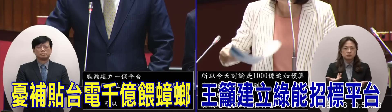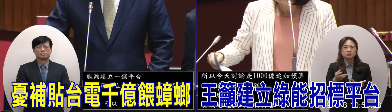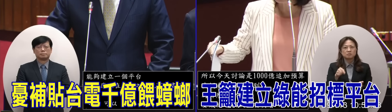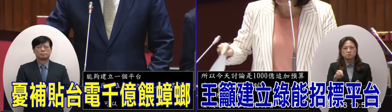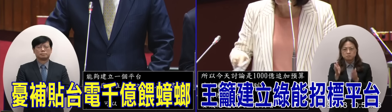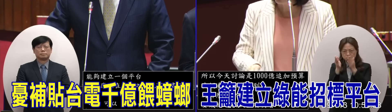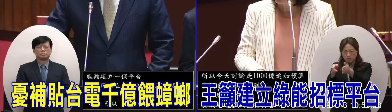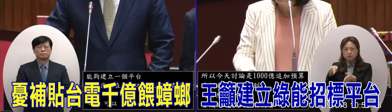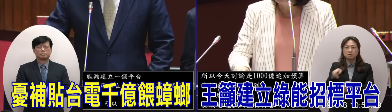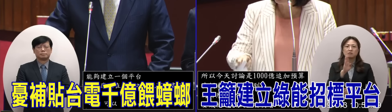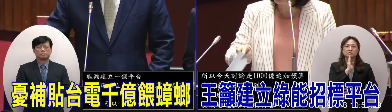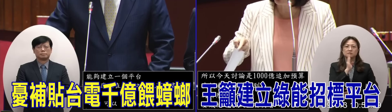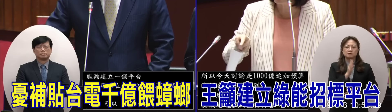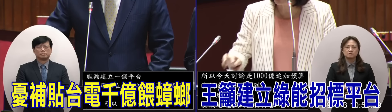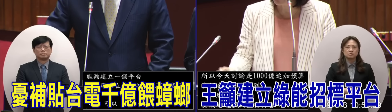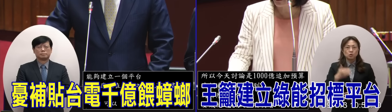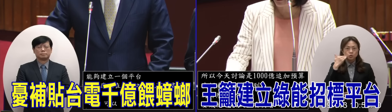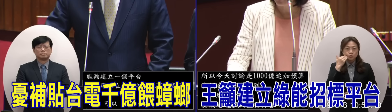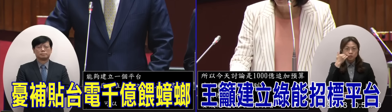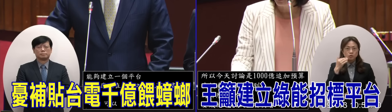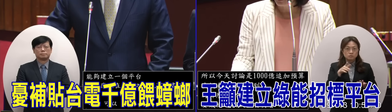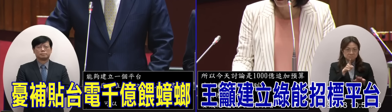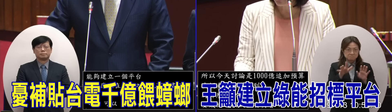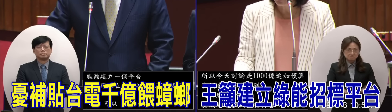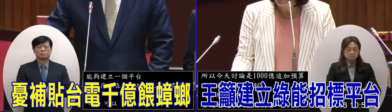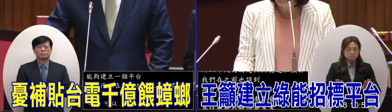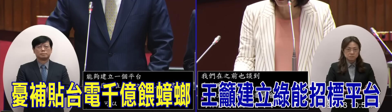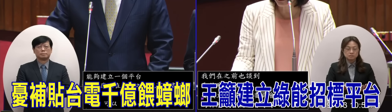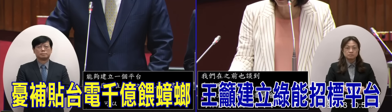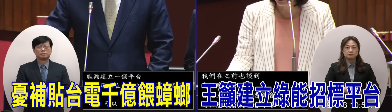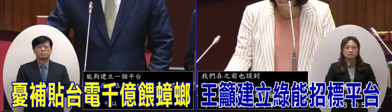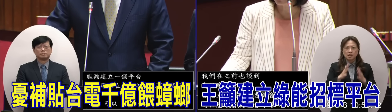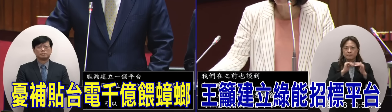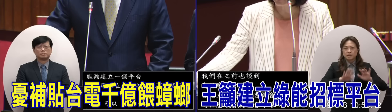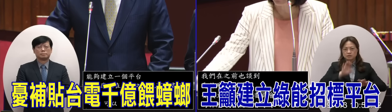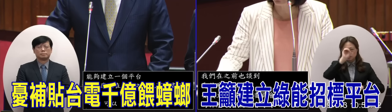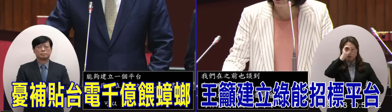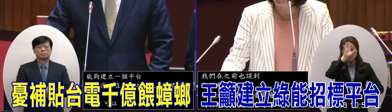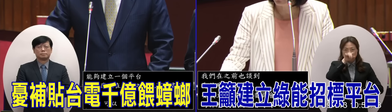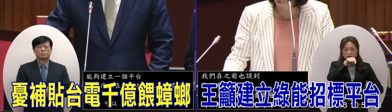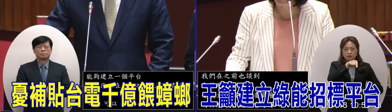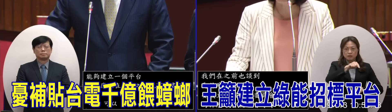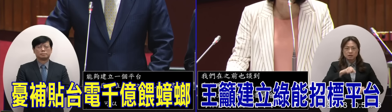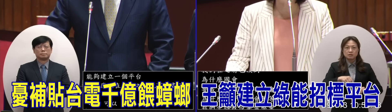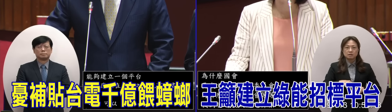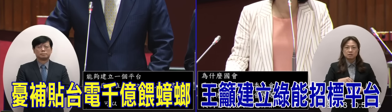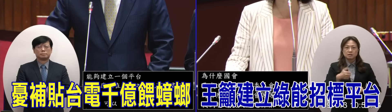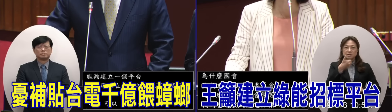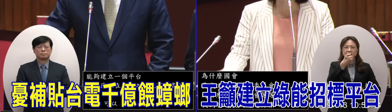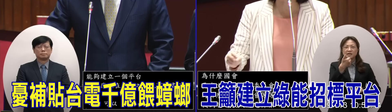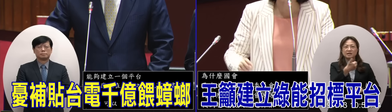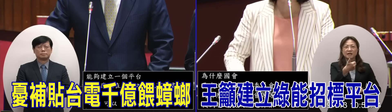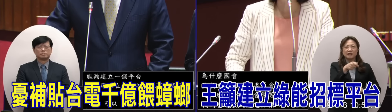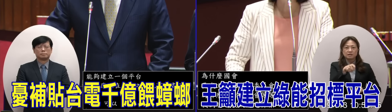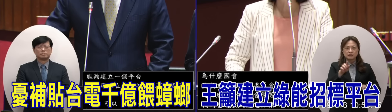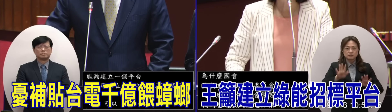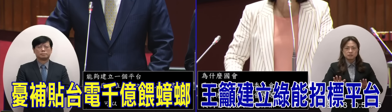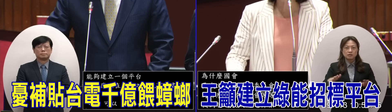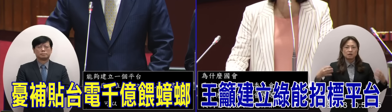标。所以，如果现在连民进党国师他所主持的《金周